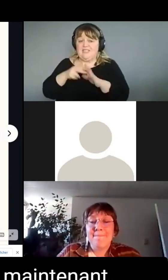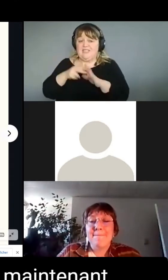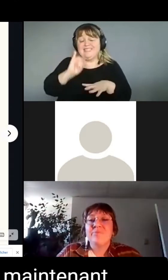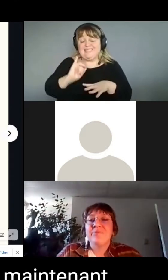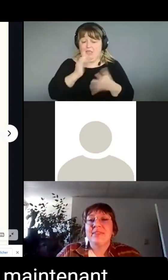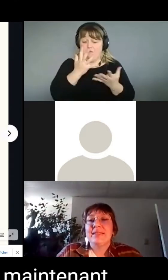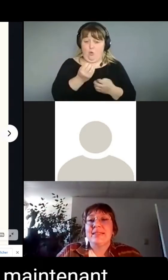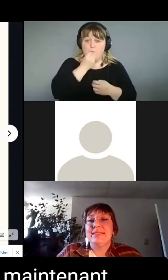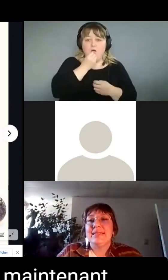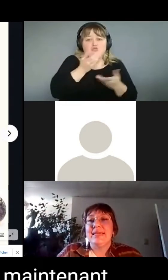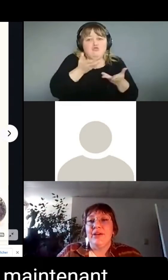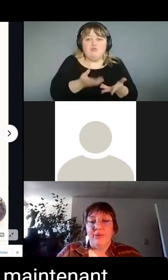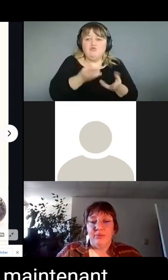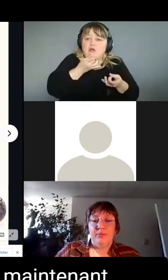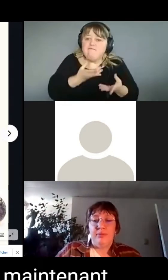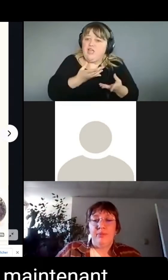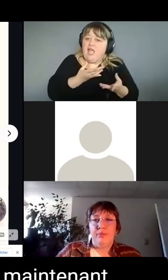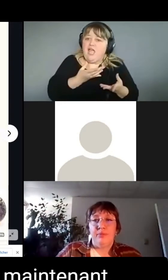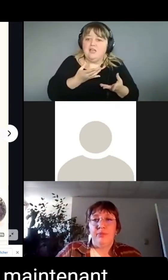maintenant,